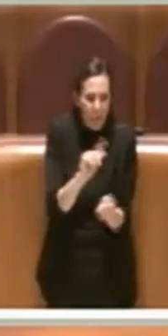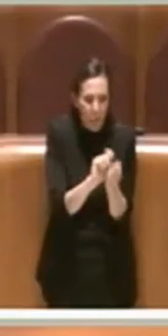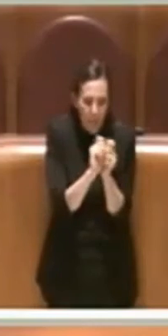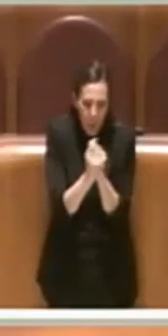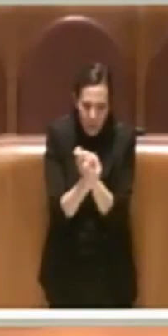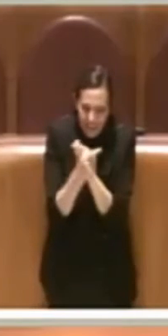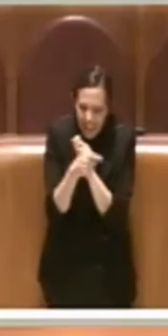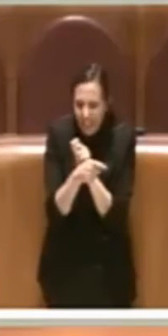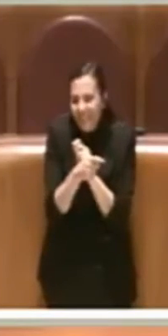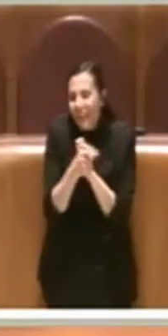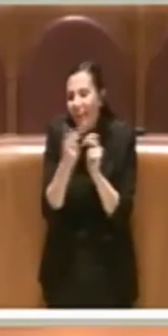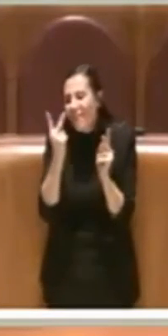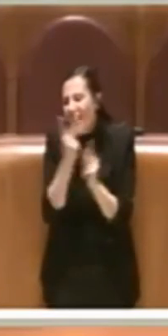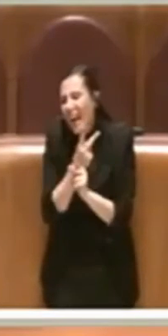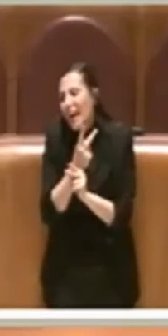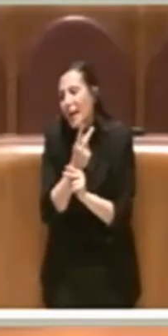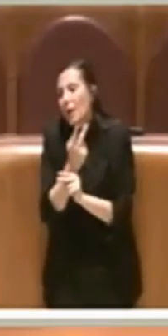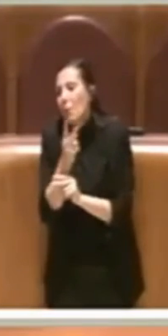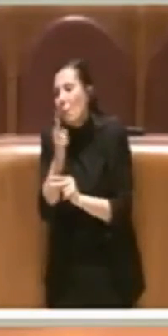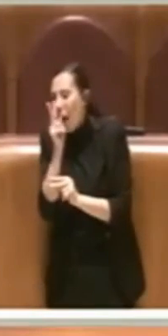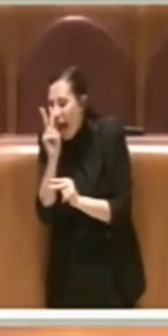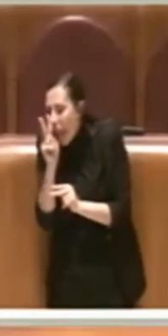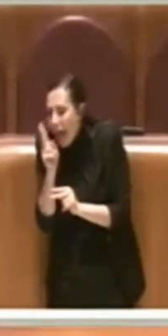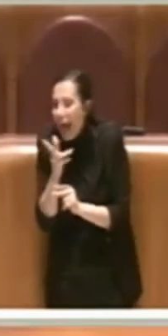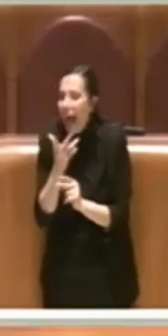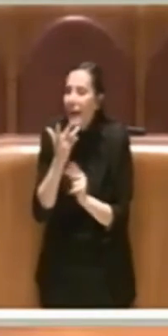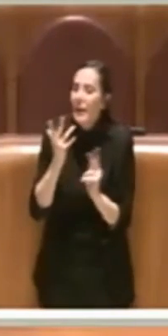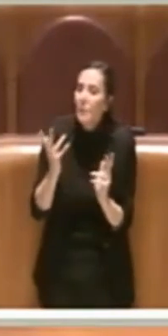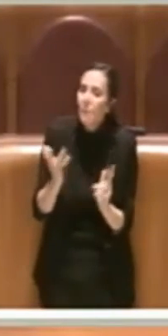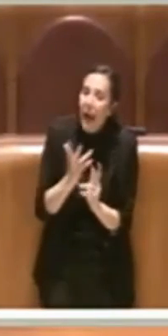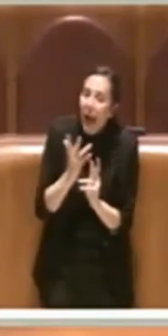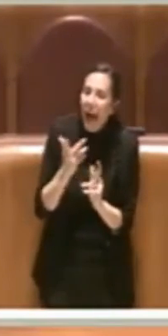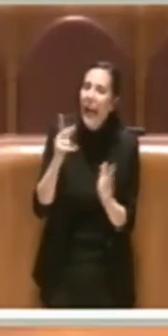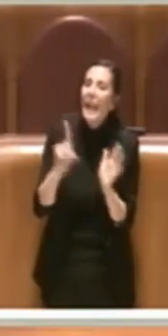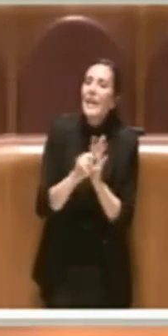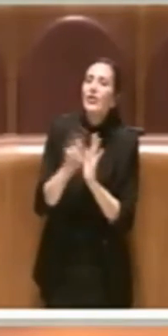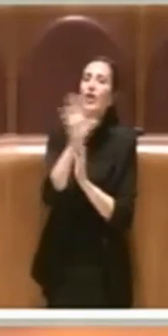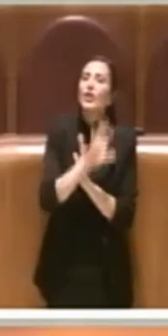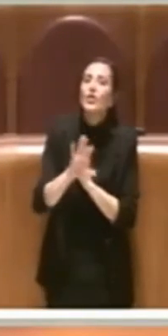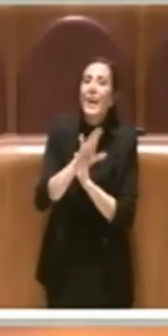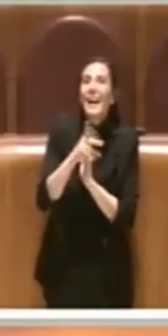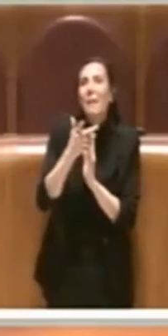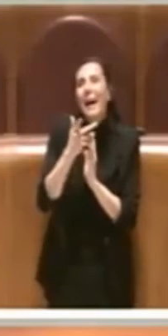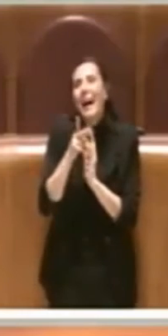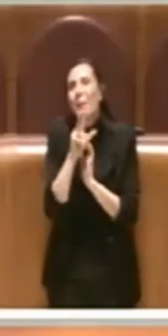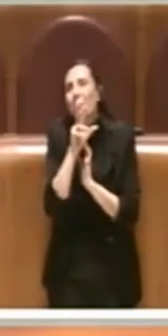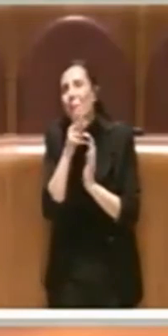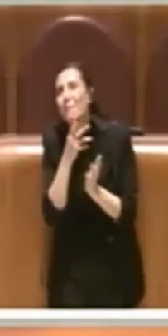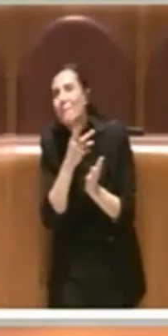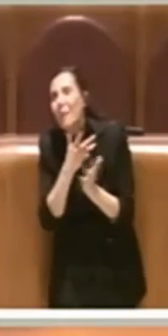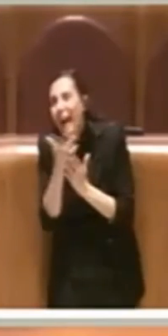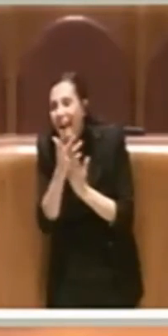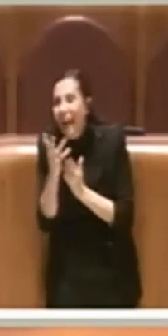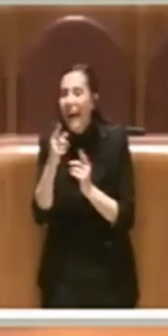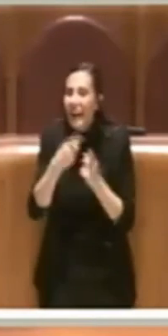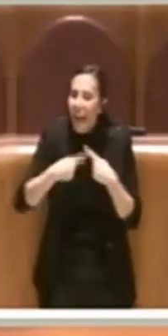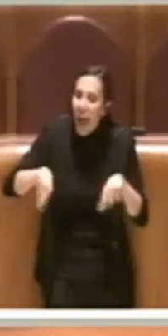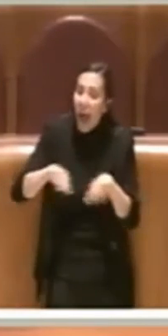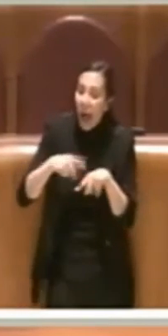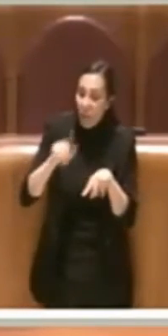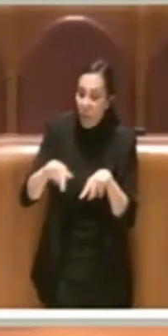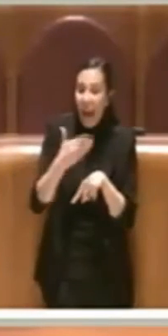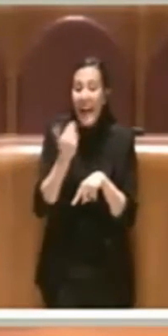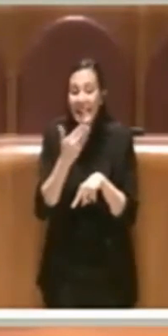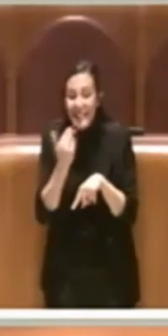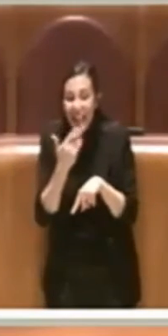sì, sono di poco conto, riceviamo semplicemente una legge regionale, però poi parlarne in aula, anche all'assenza dei consiglieri